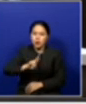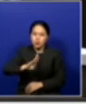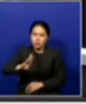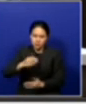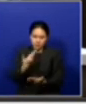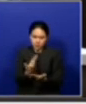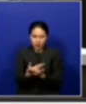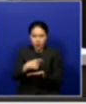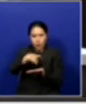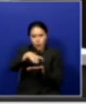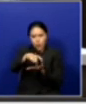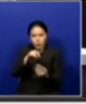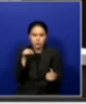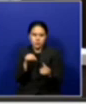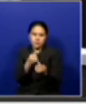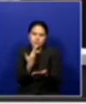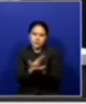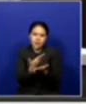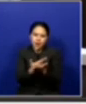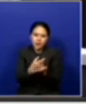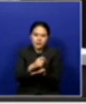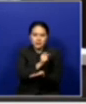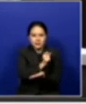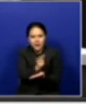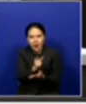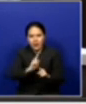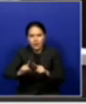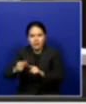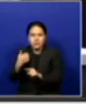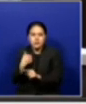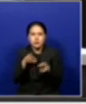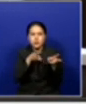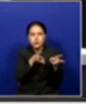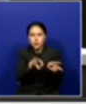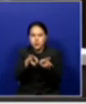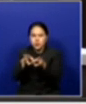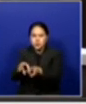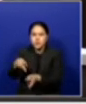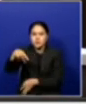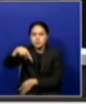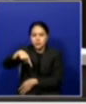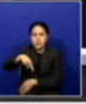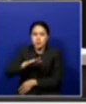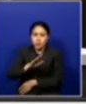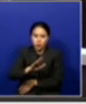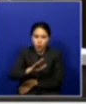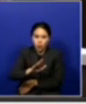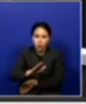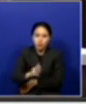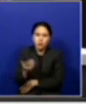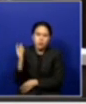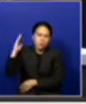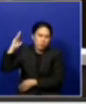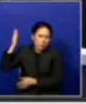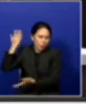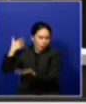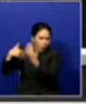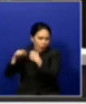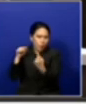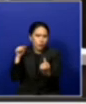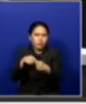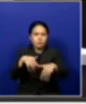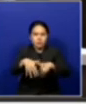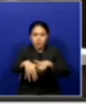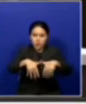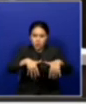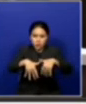ายเนี่ยมันเป็นวิธีพิเศษประวัติศาสตร์สภาที่มาจากพี่น้องประชาชนเขาจะไม่